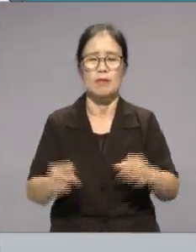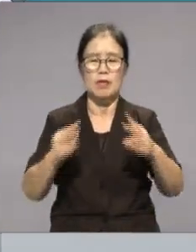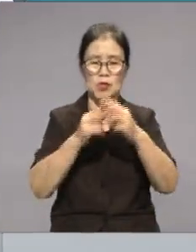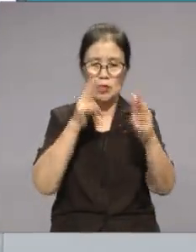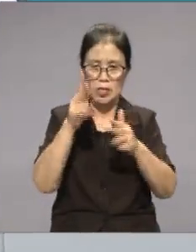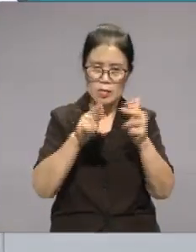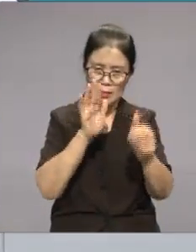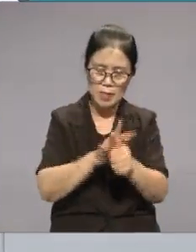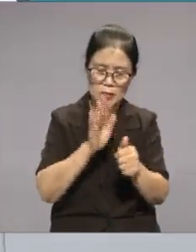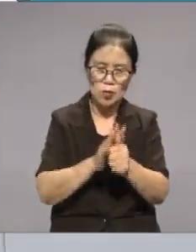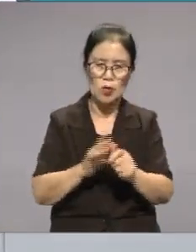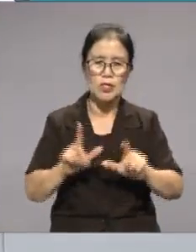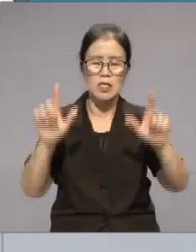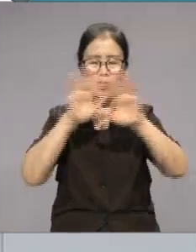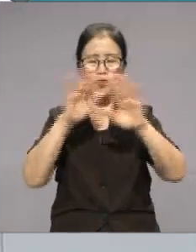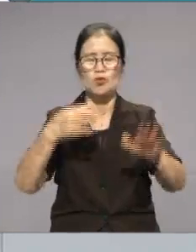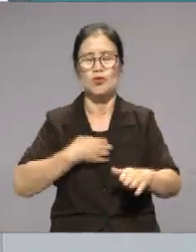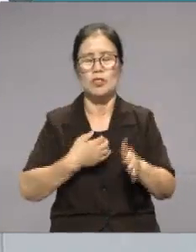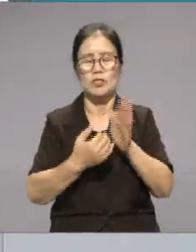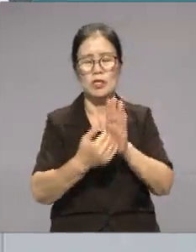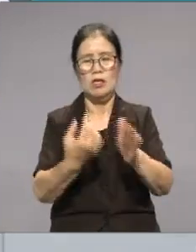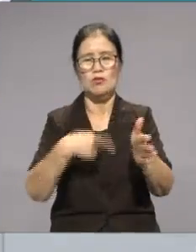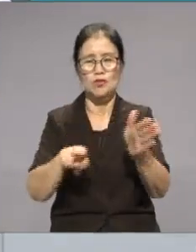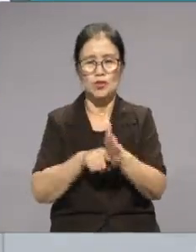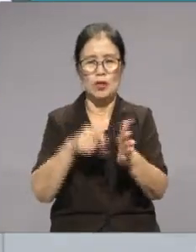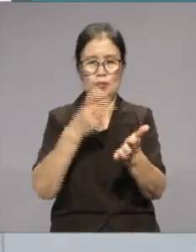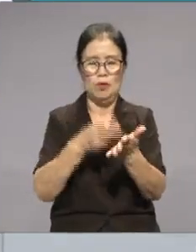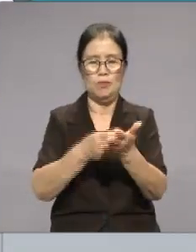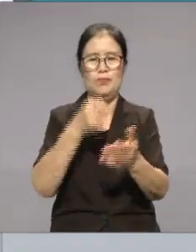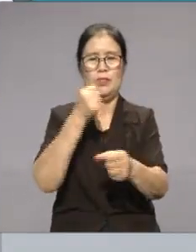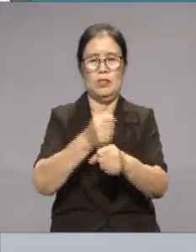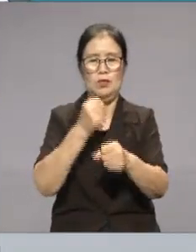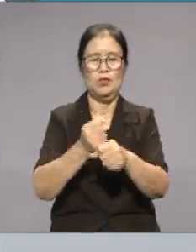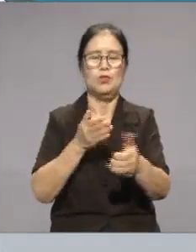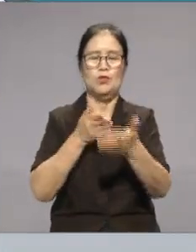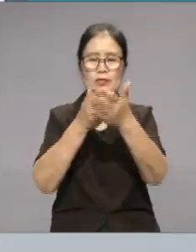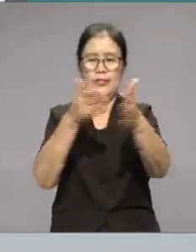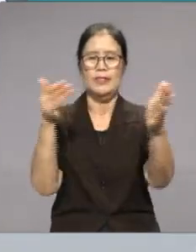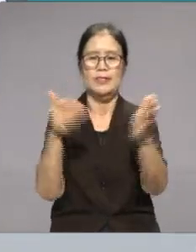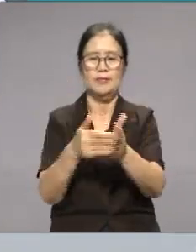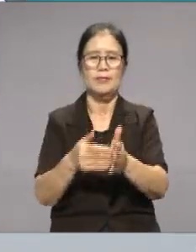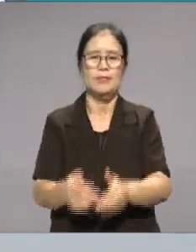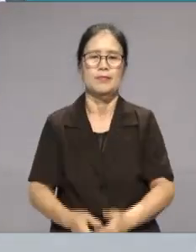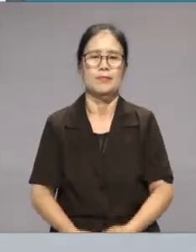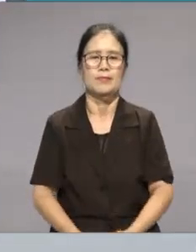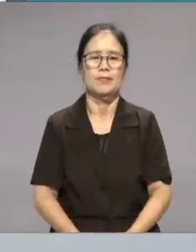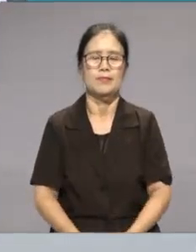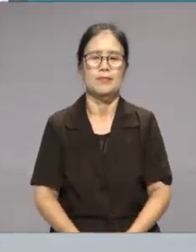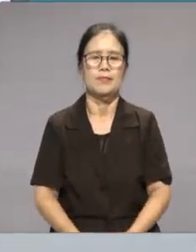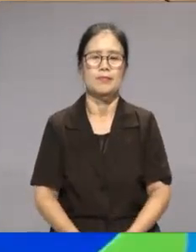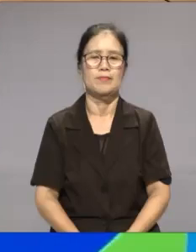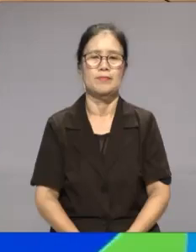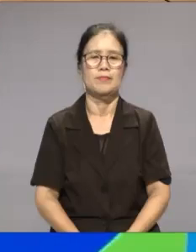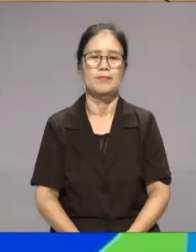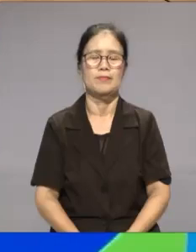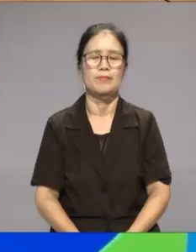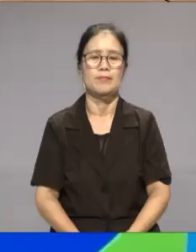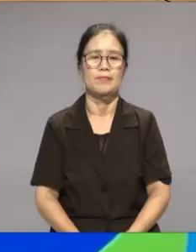산업 지원과 기후 위기 대응을 위한 법 제정도 건의했습니다. 권현 기자입니다.